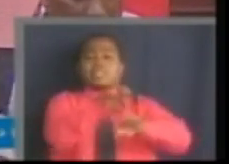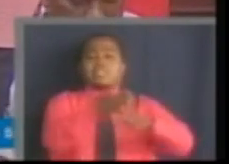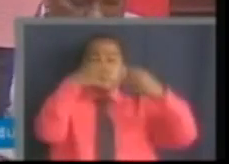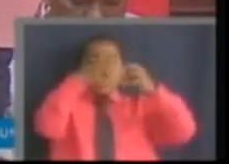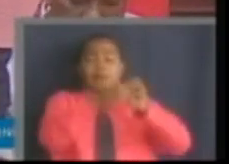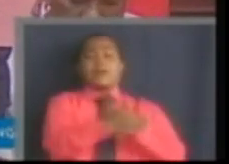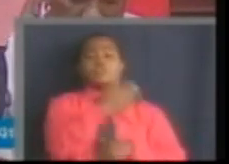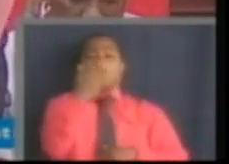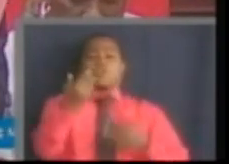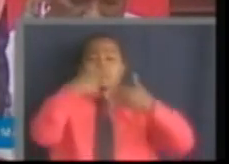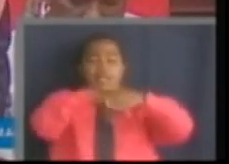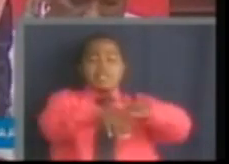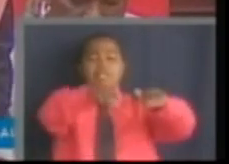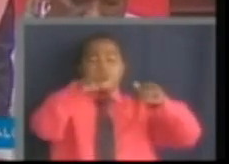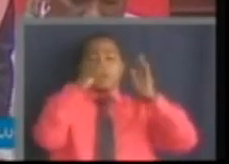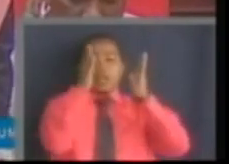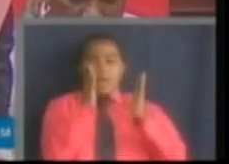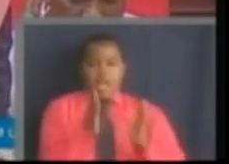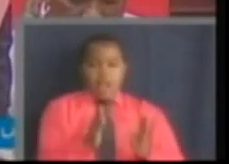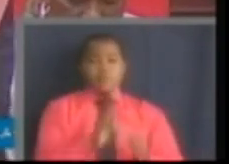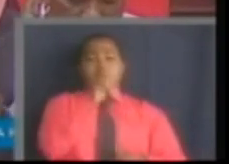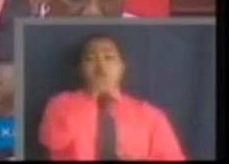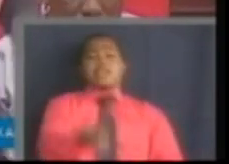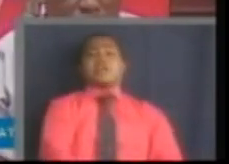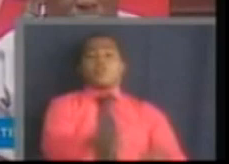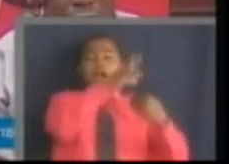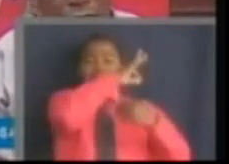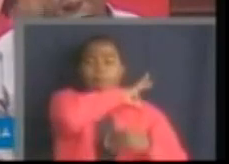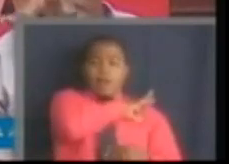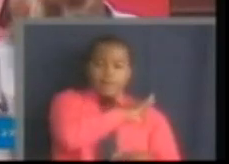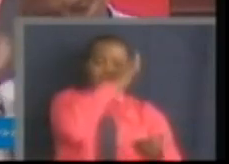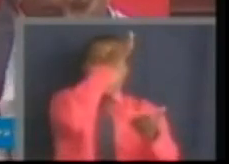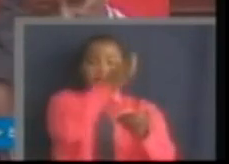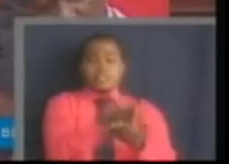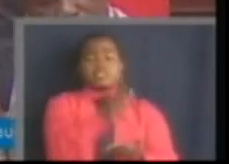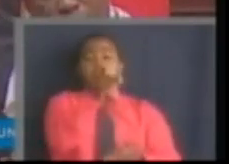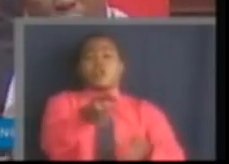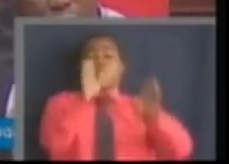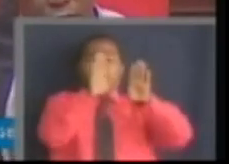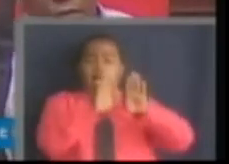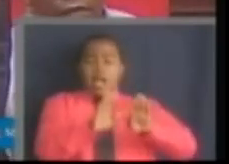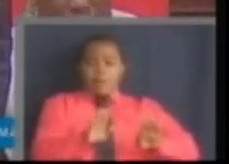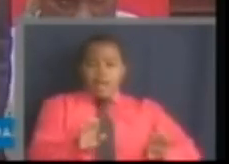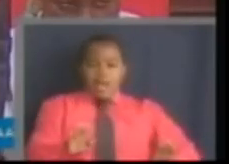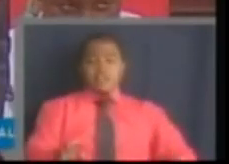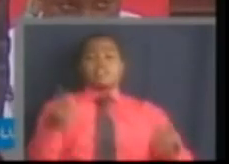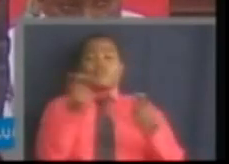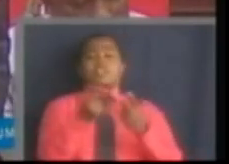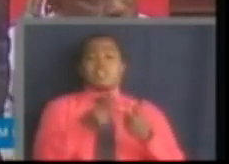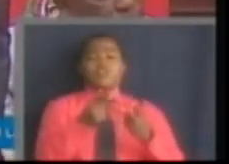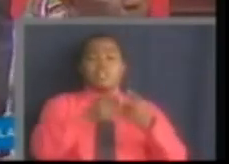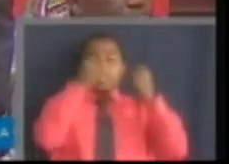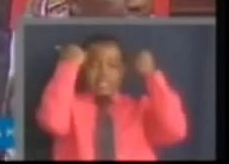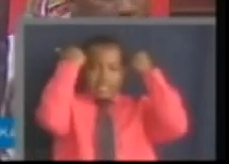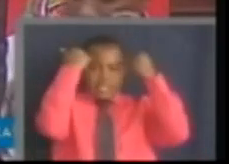bunge maalum atakuwa na mamlaka ya kuhakikisha kuwepo kwa amani na usalama na pia nidhamu inayohitajika